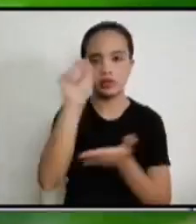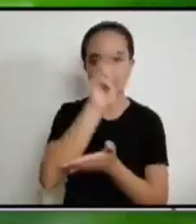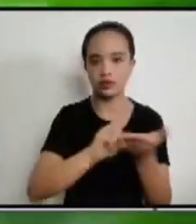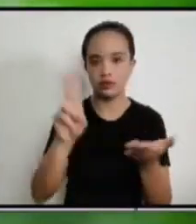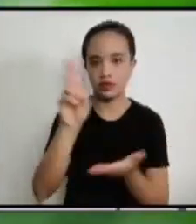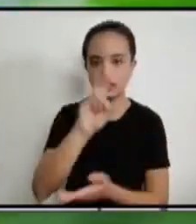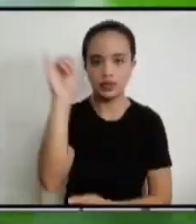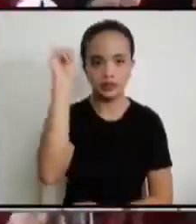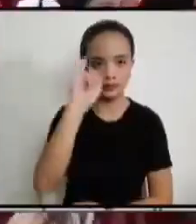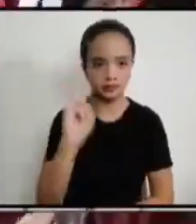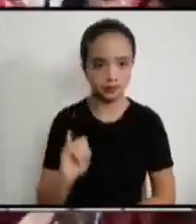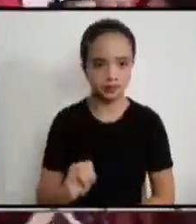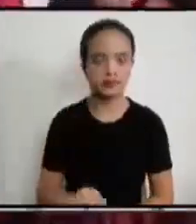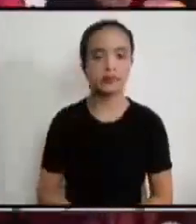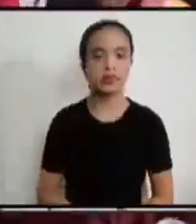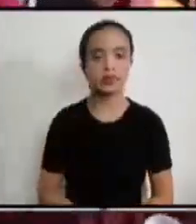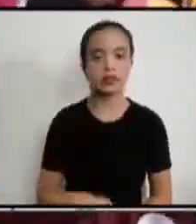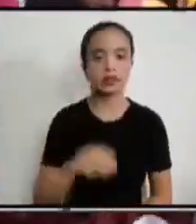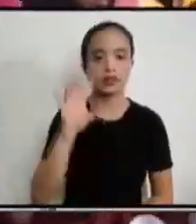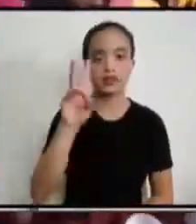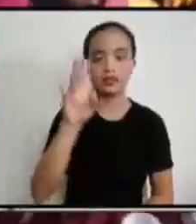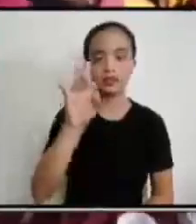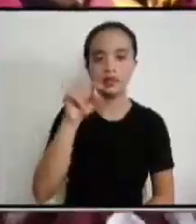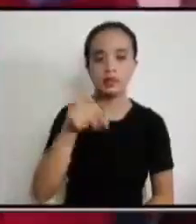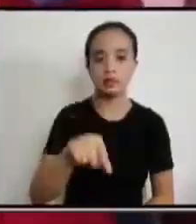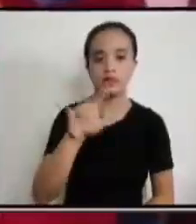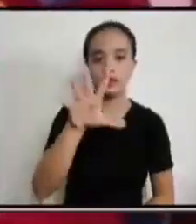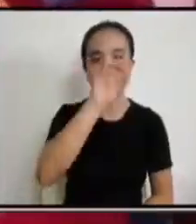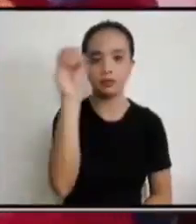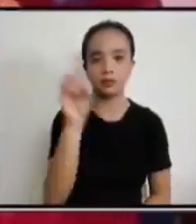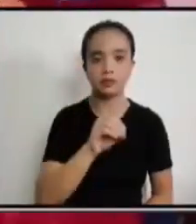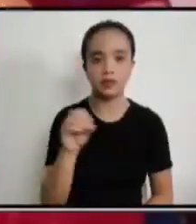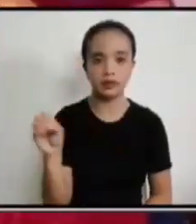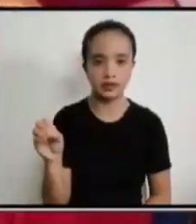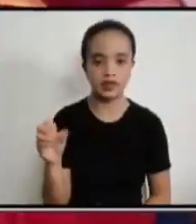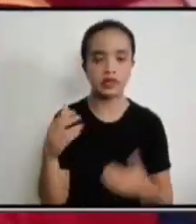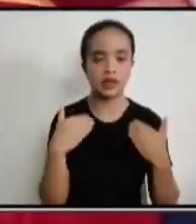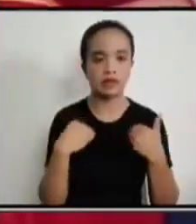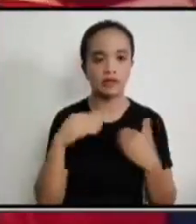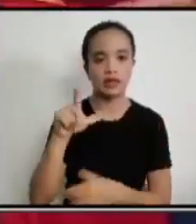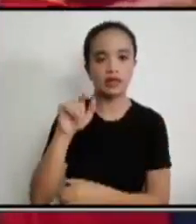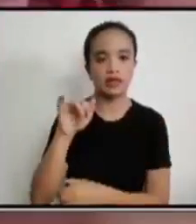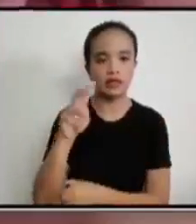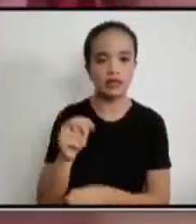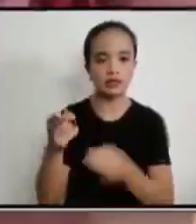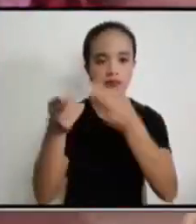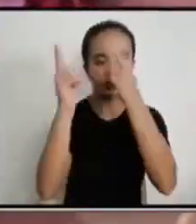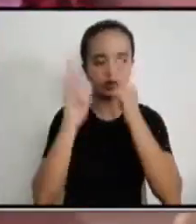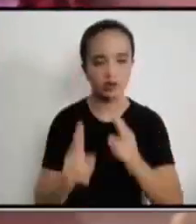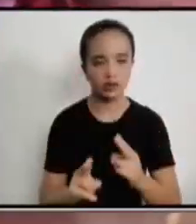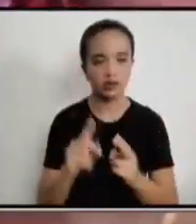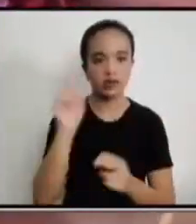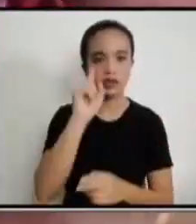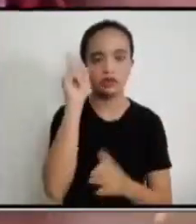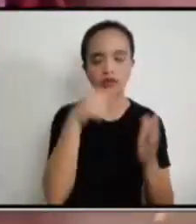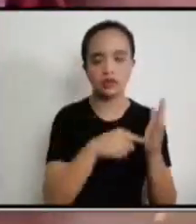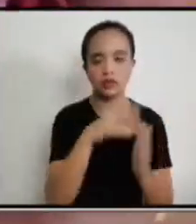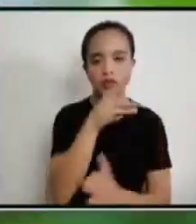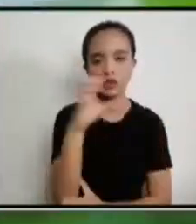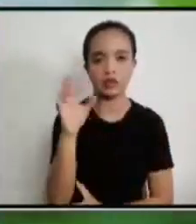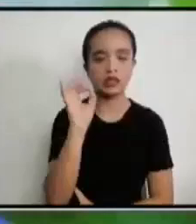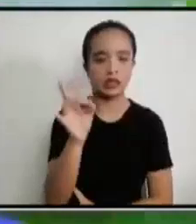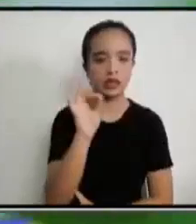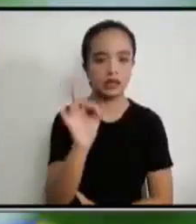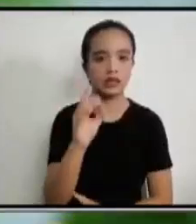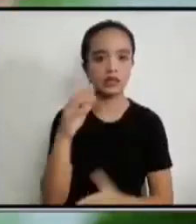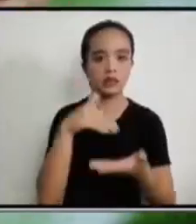MSU-IIT, 78.5% ang nagkamit ng Latin honors. Katumbas nito ang nasa 1,680 na mga estudyante